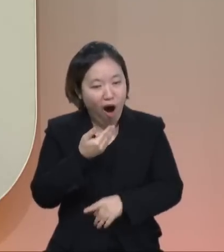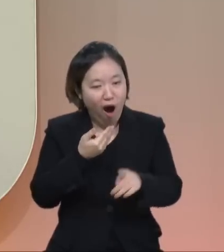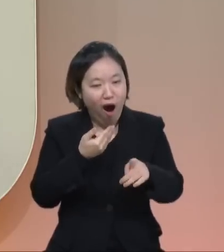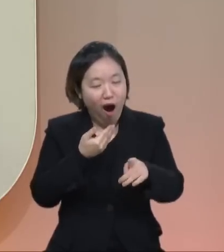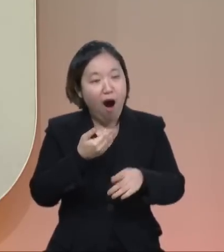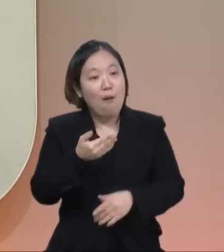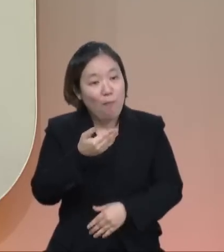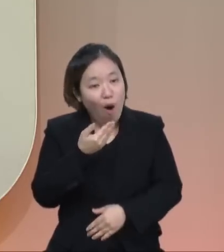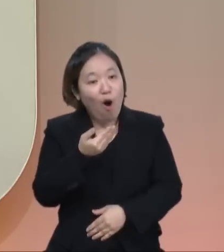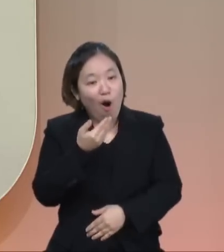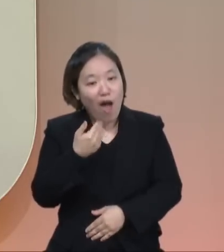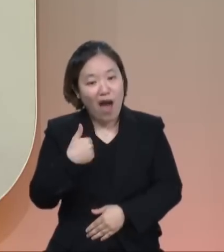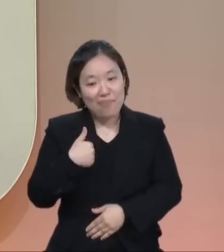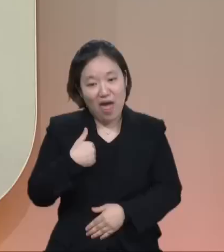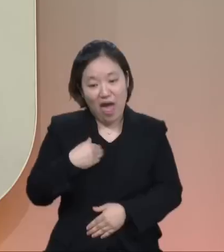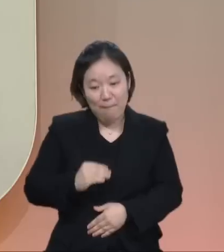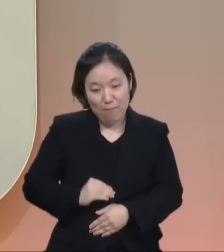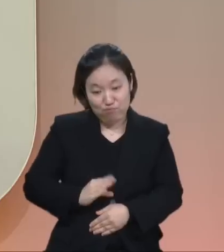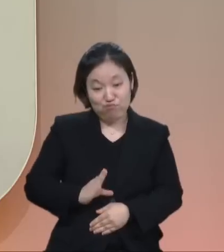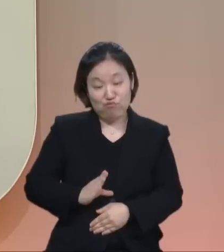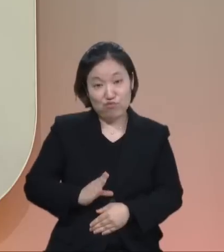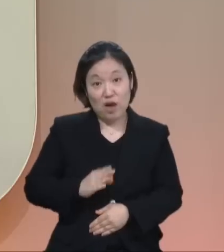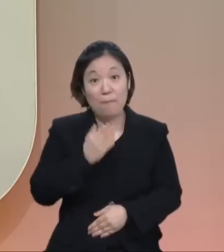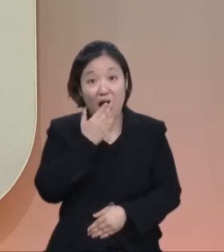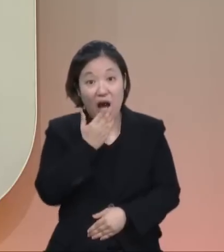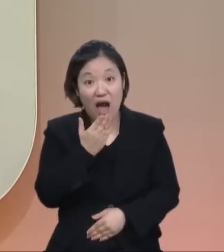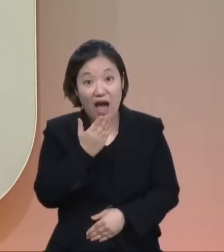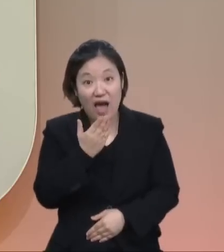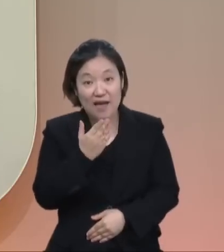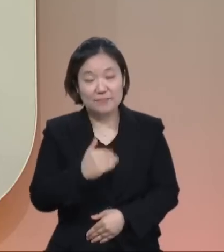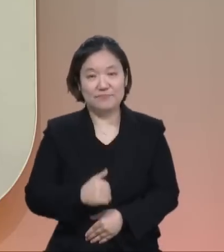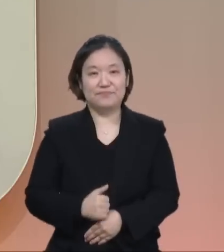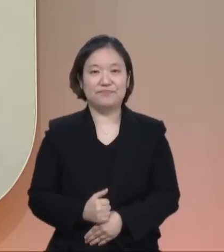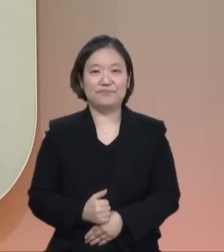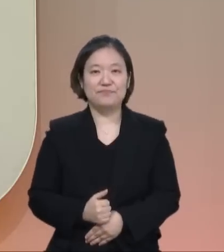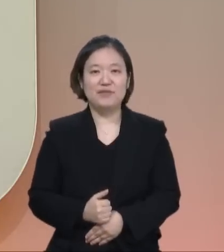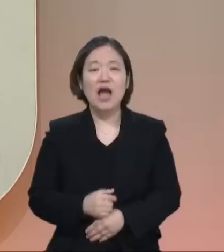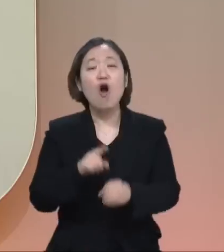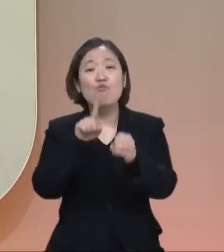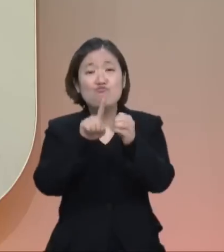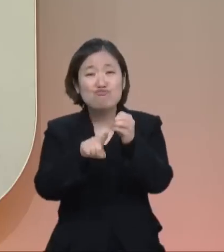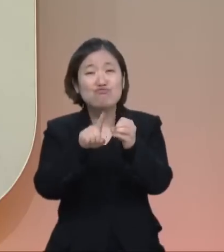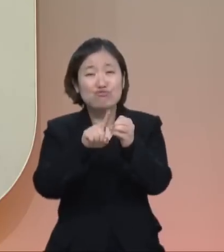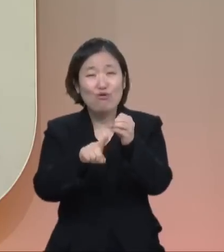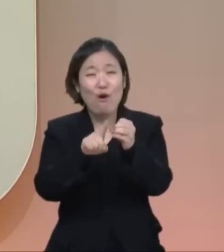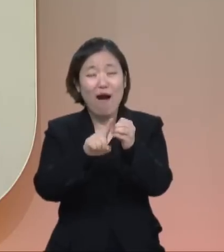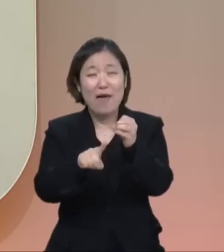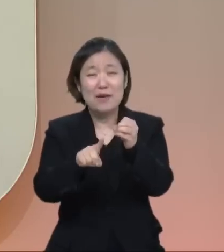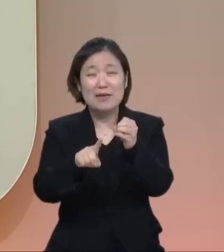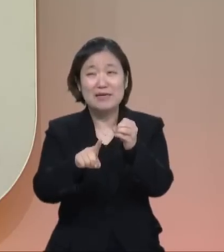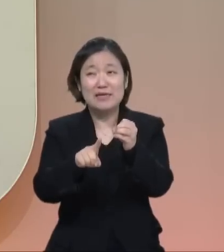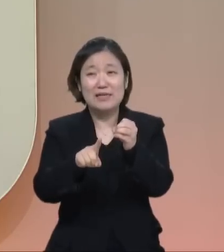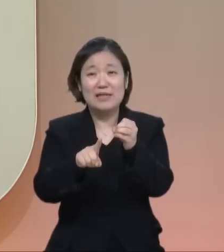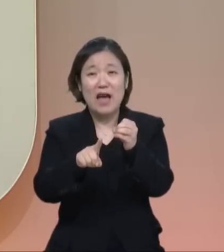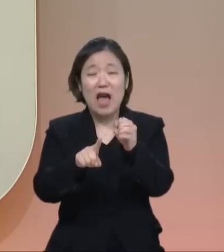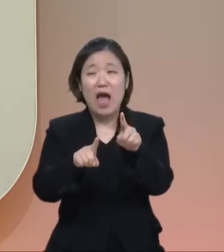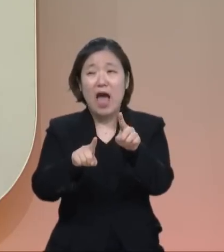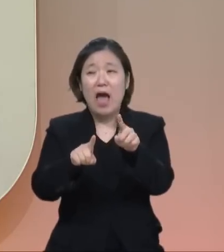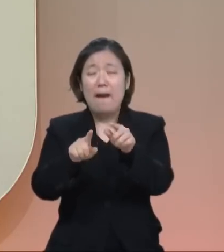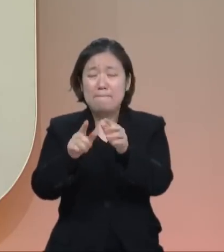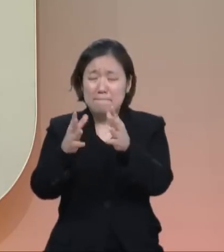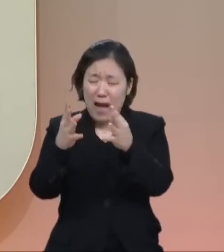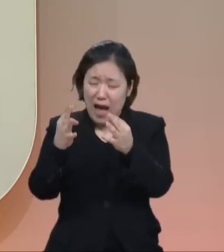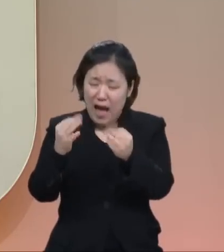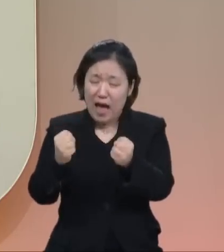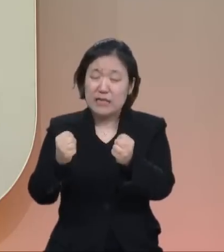요리를 해서 먹어야 배가 부른 법입니다 우리 불교에는 수많은 불보살님들의 가피 이야기가